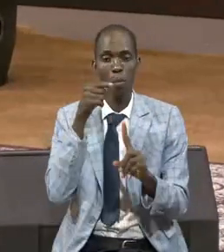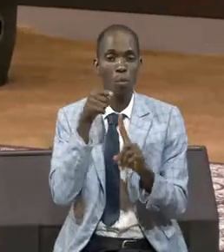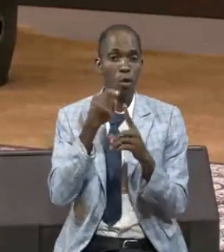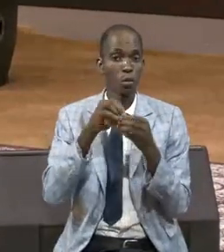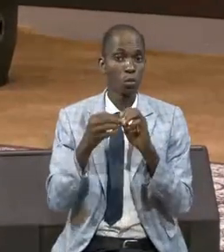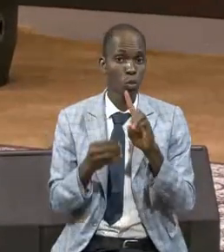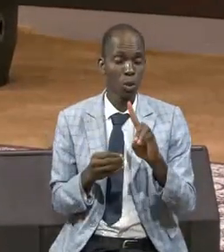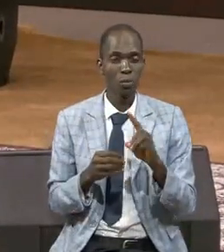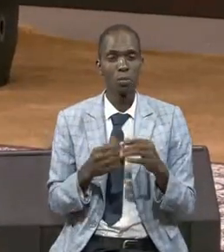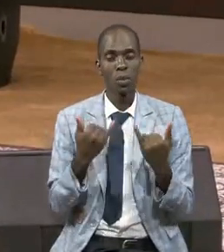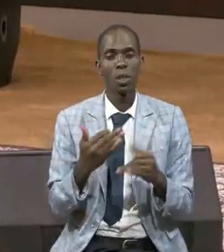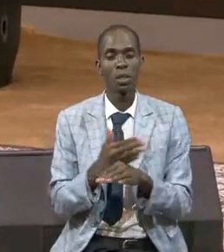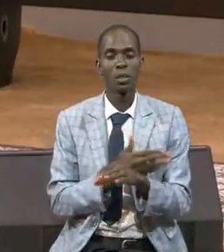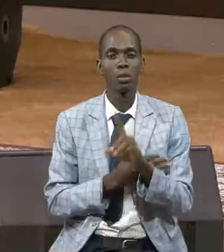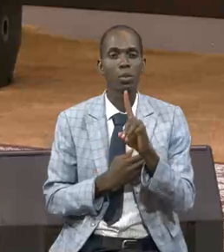subdivisions ici.